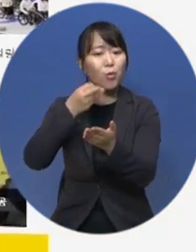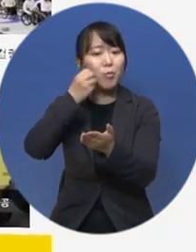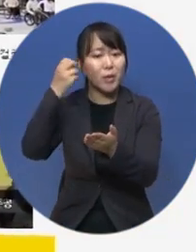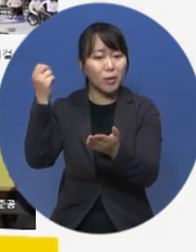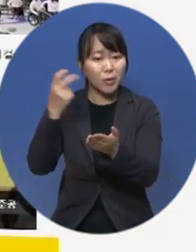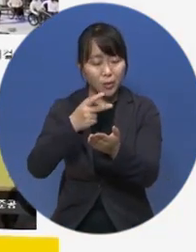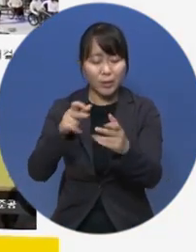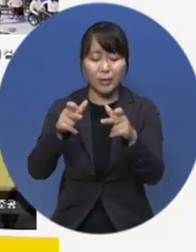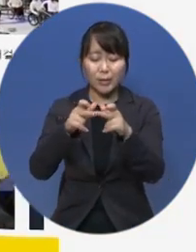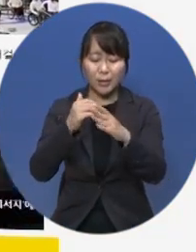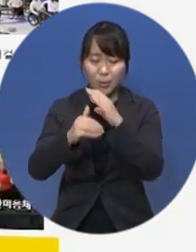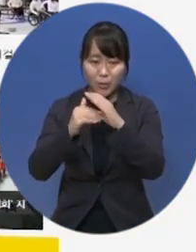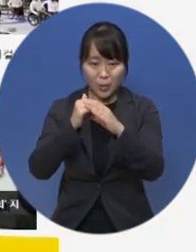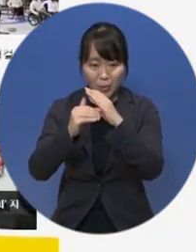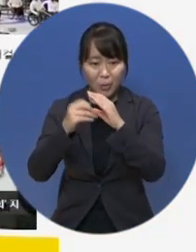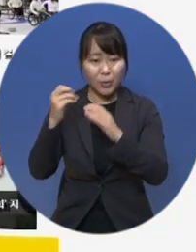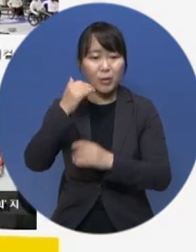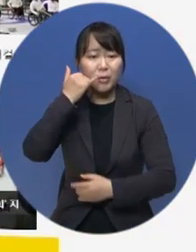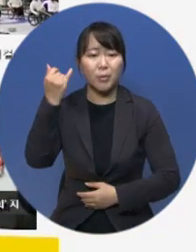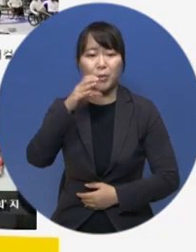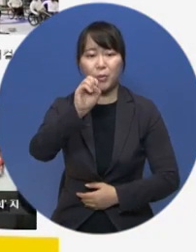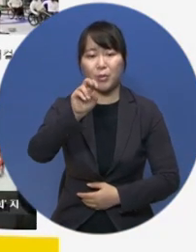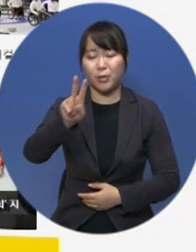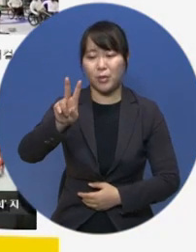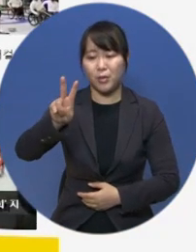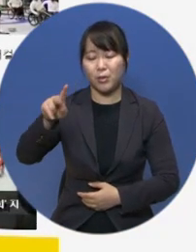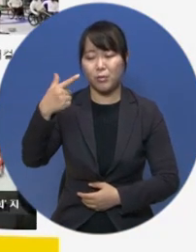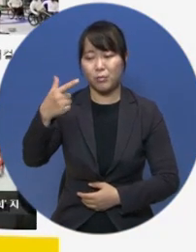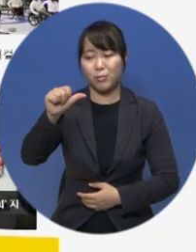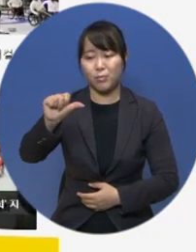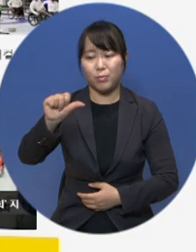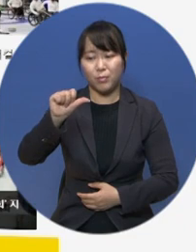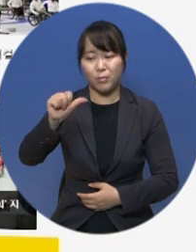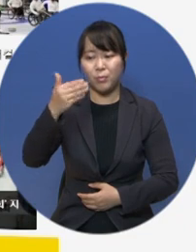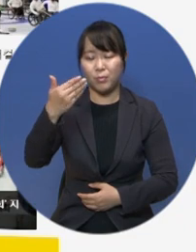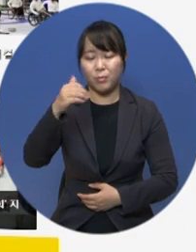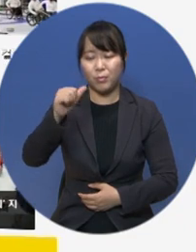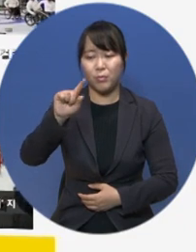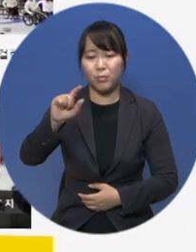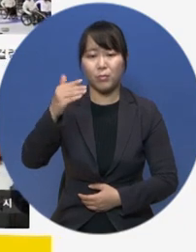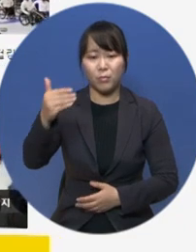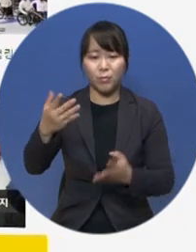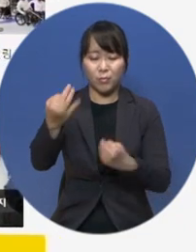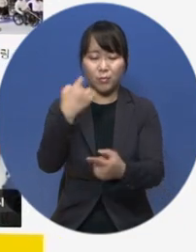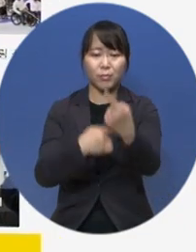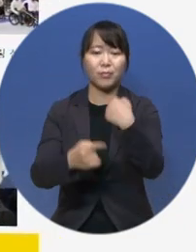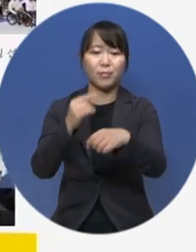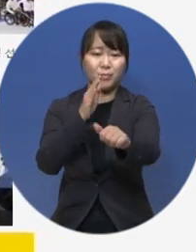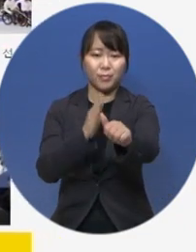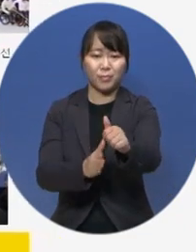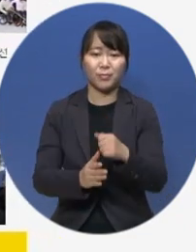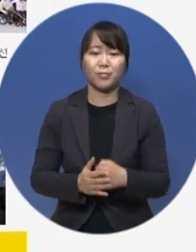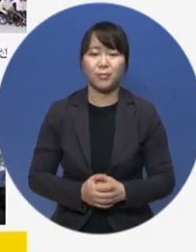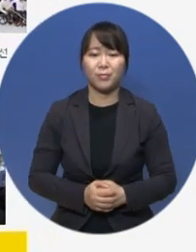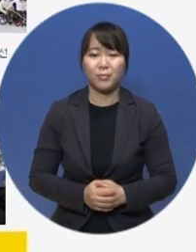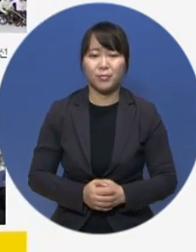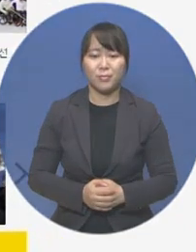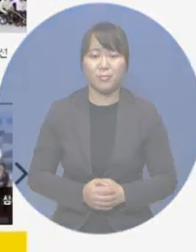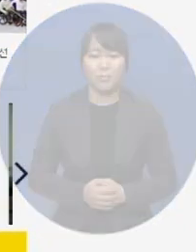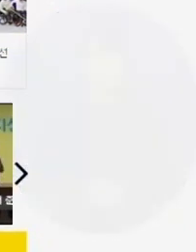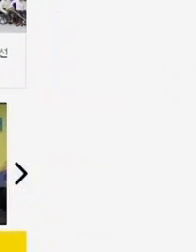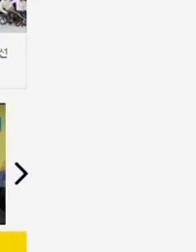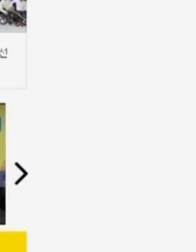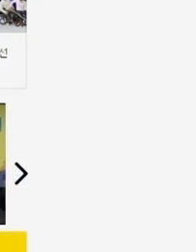홈페이지 또는 전자우편 전화번호 곰이 이루고 5 왜 9일 쿠로 많은 제보 바랍니다